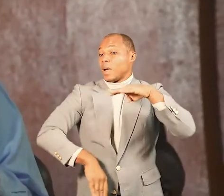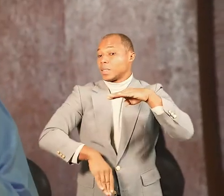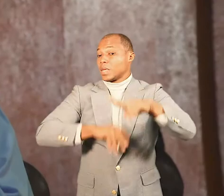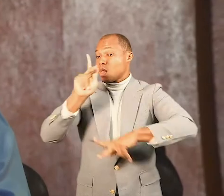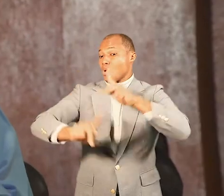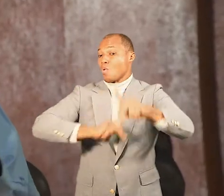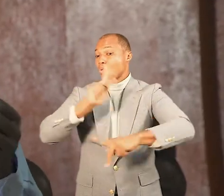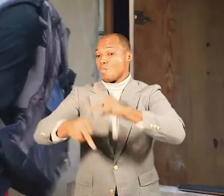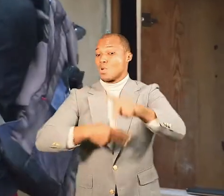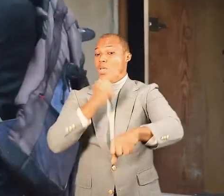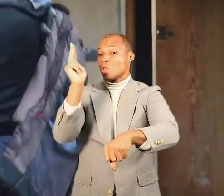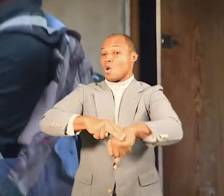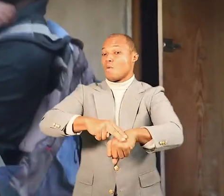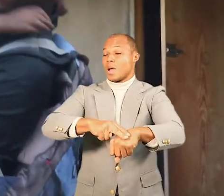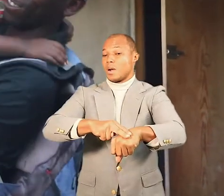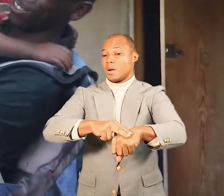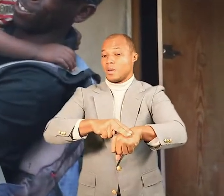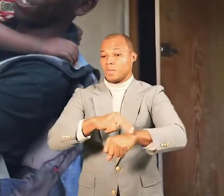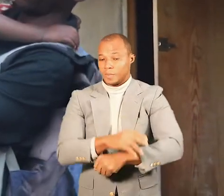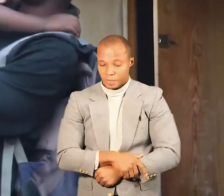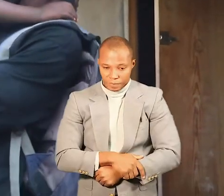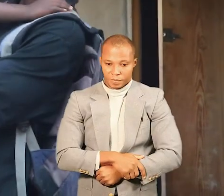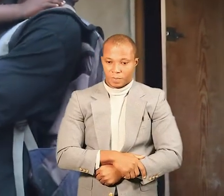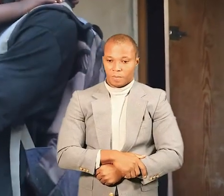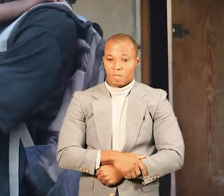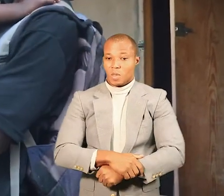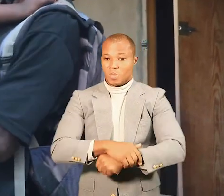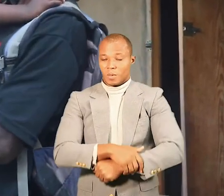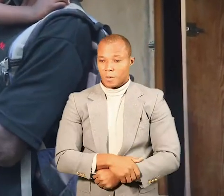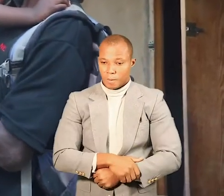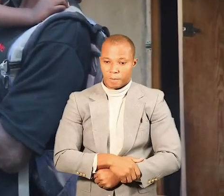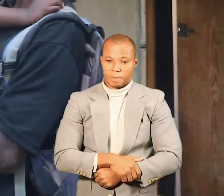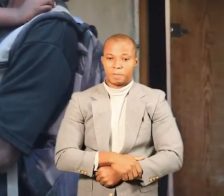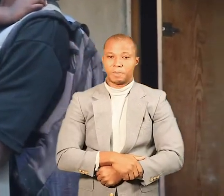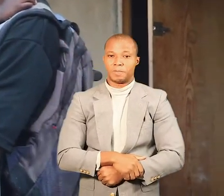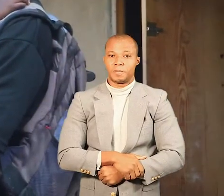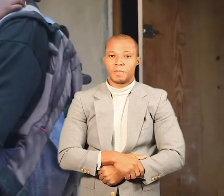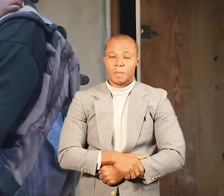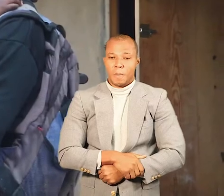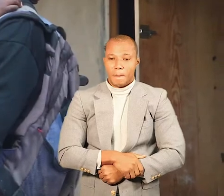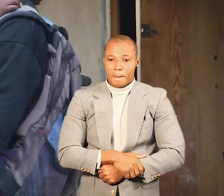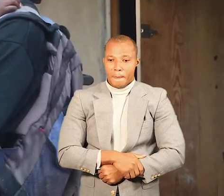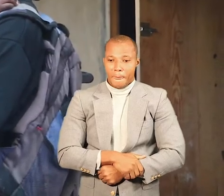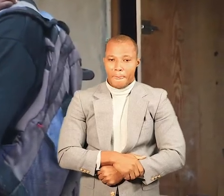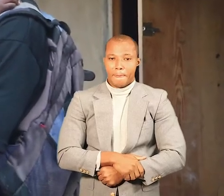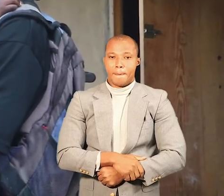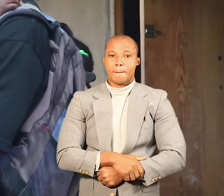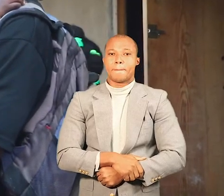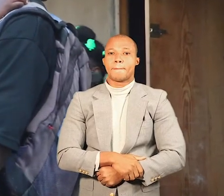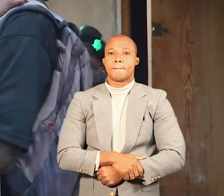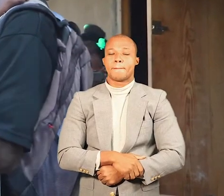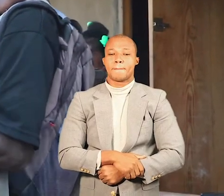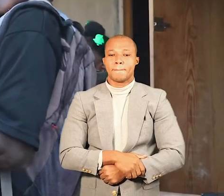bouillés, nous disons, nous avons besoin plus de temps. À part pour nous enseigner un monde qui est en déficience.